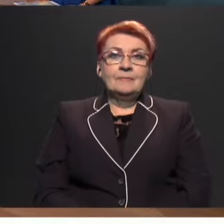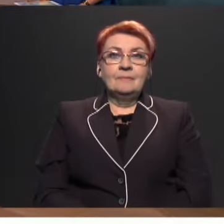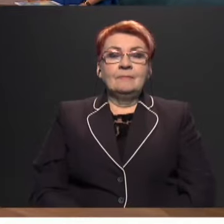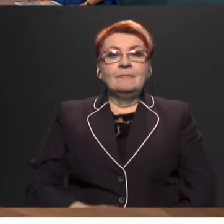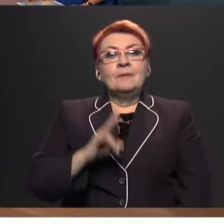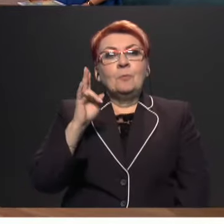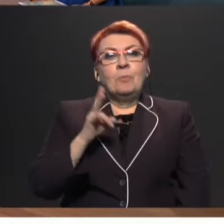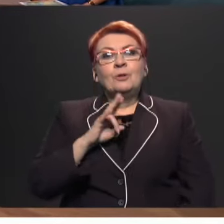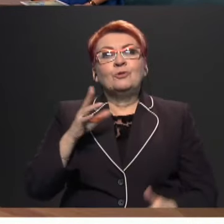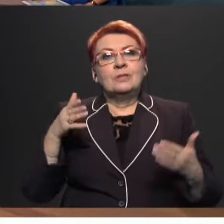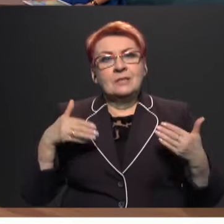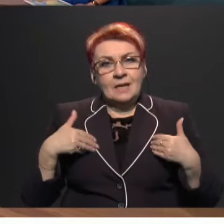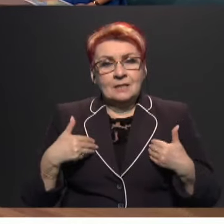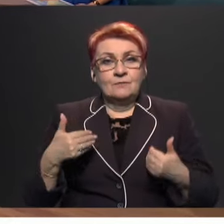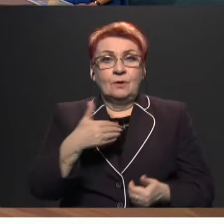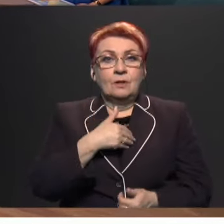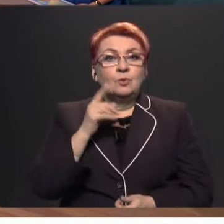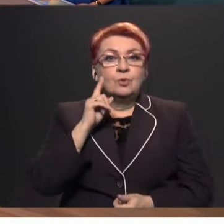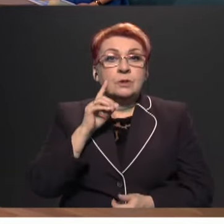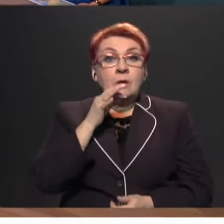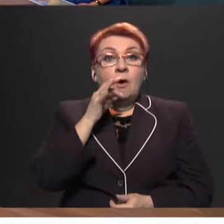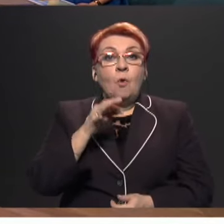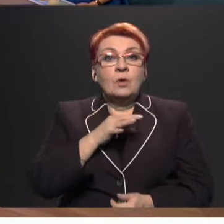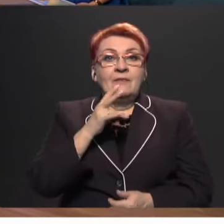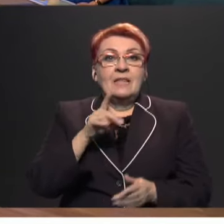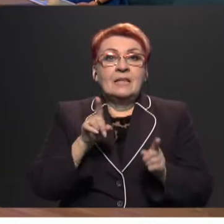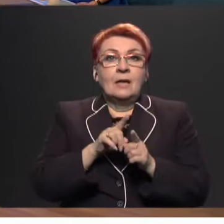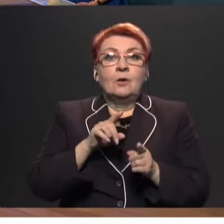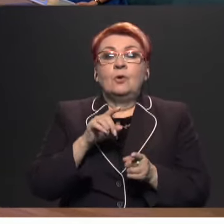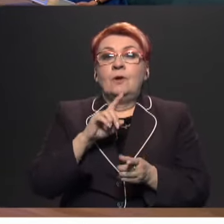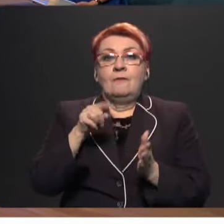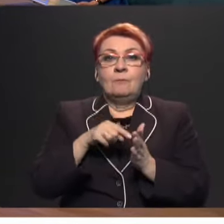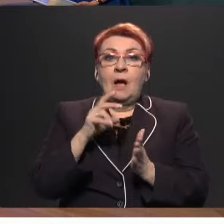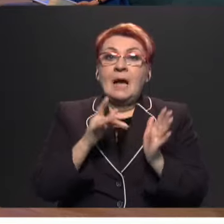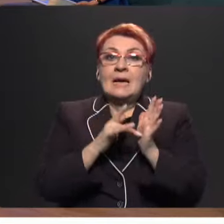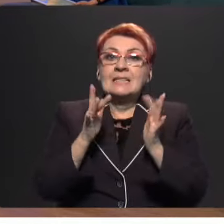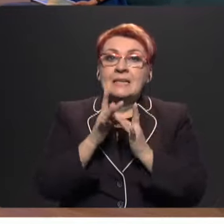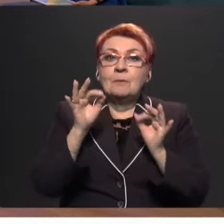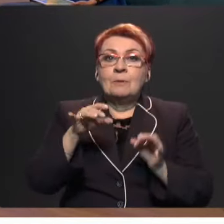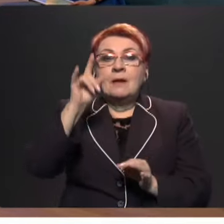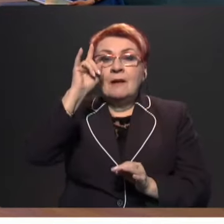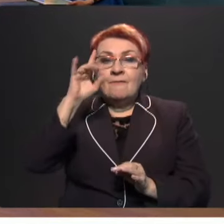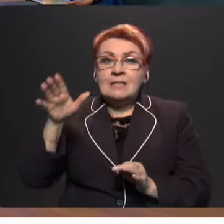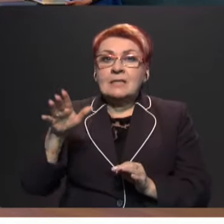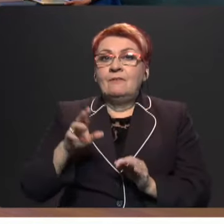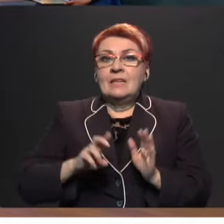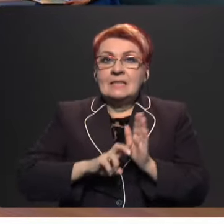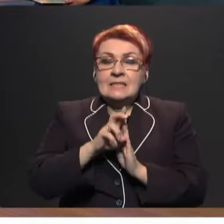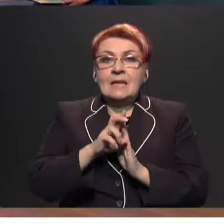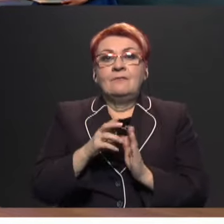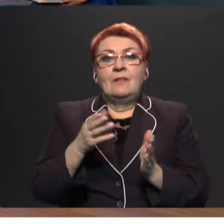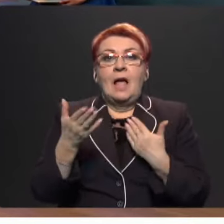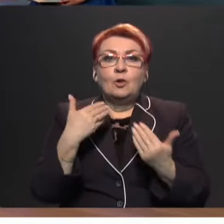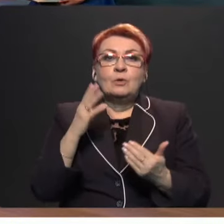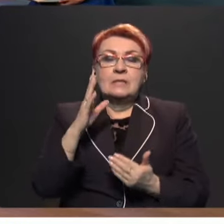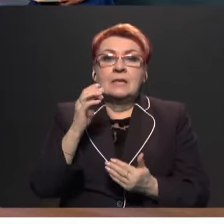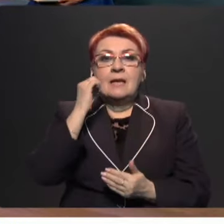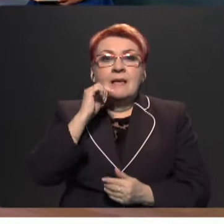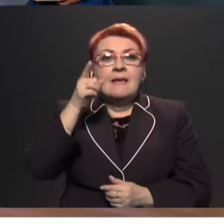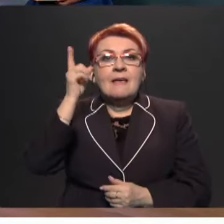Батюшка, здравствуйте. Хочу услышать ответ на такой вопрос. Как христианская православная церковь относится к Ветхому Завету? И стоит ли вообще обращать внимание